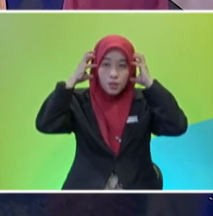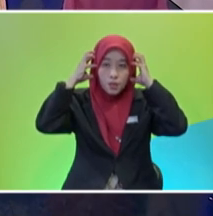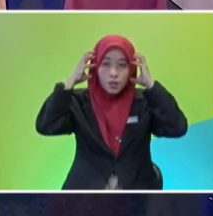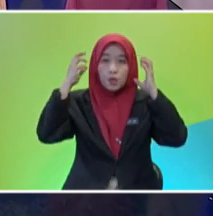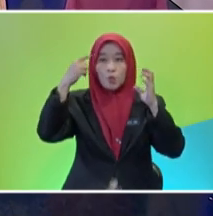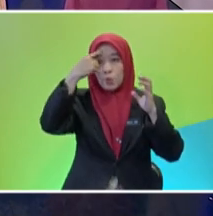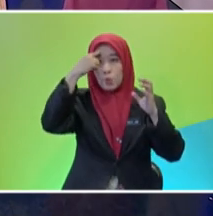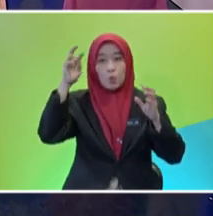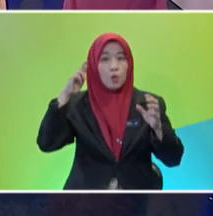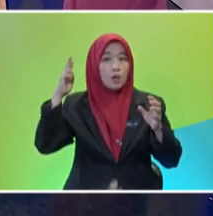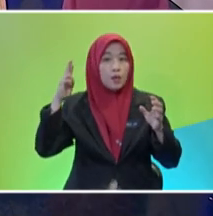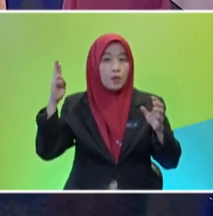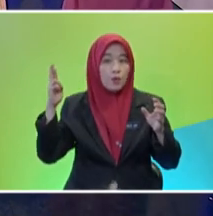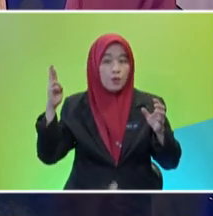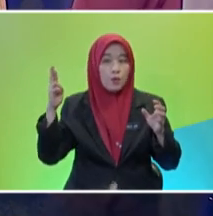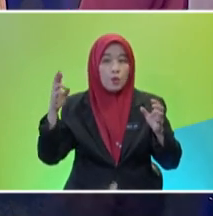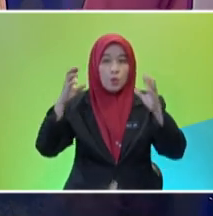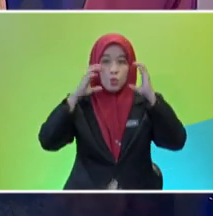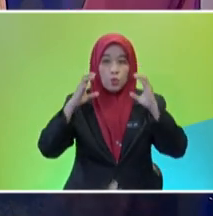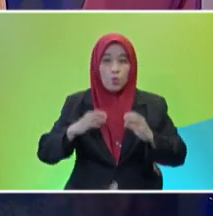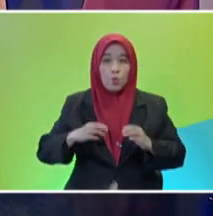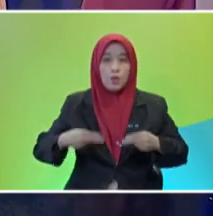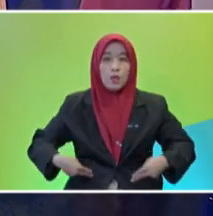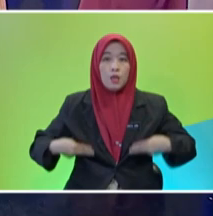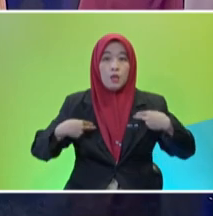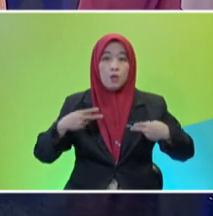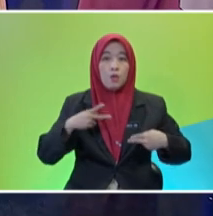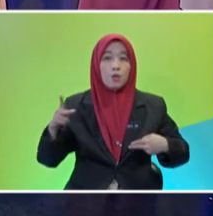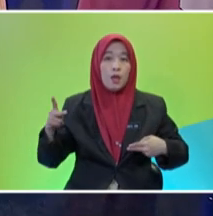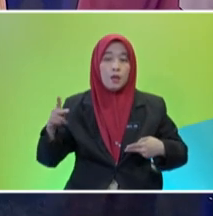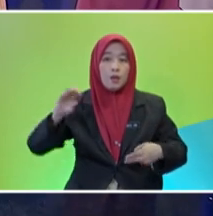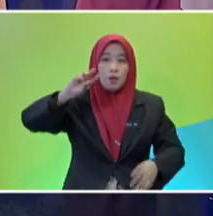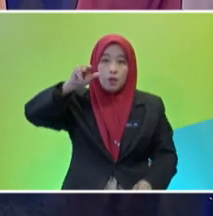itu. Okey. Cuba hidupkan radio itu.